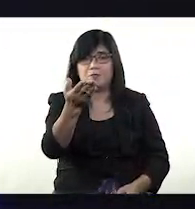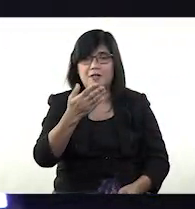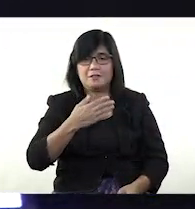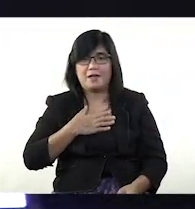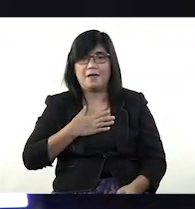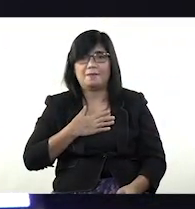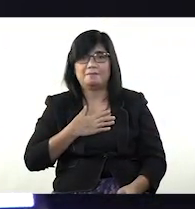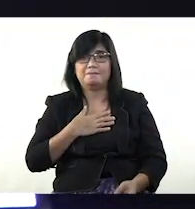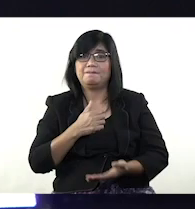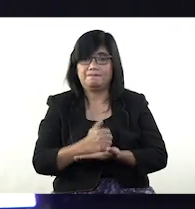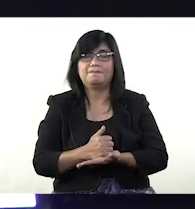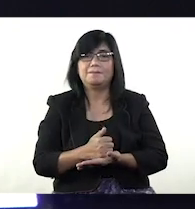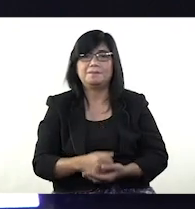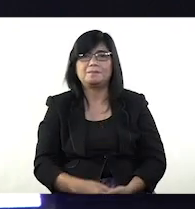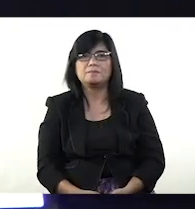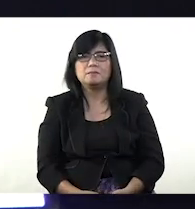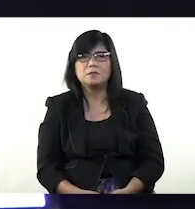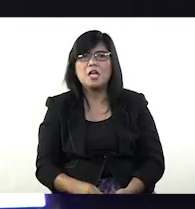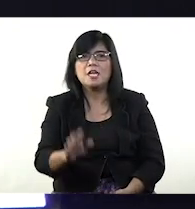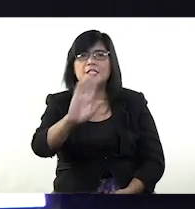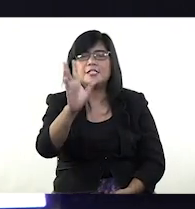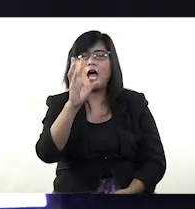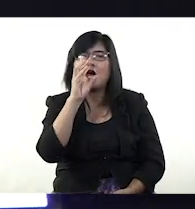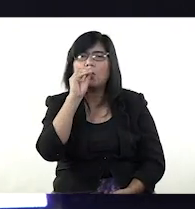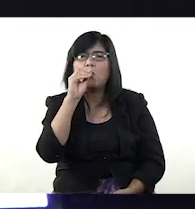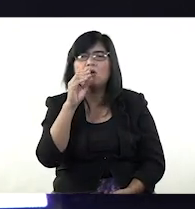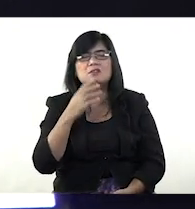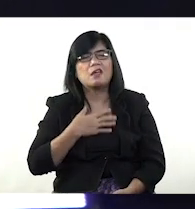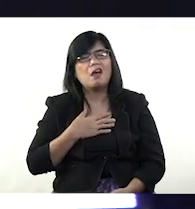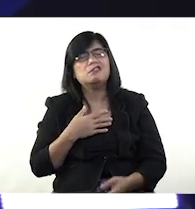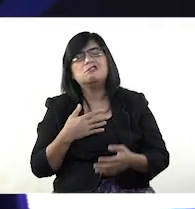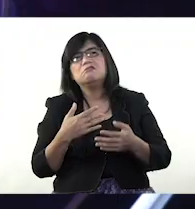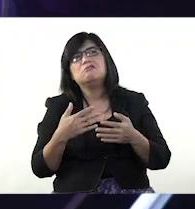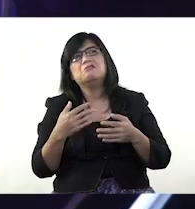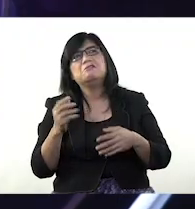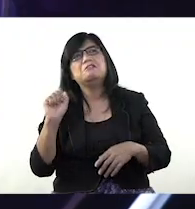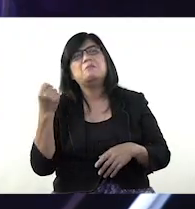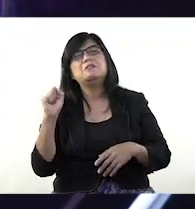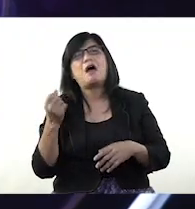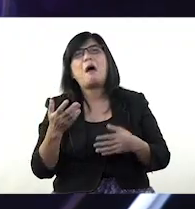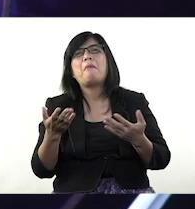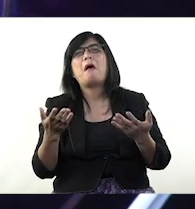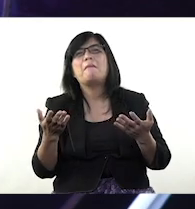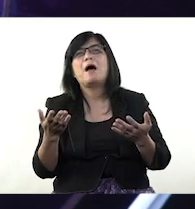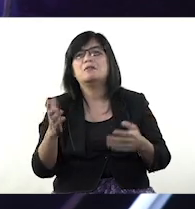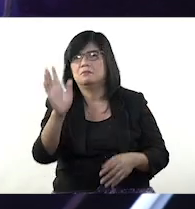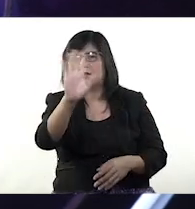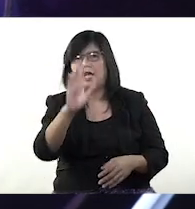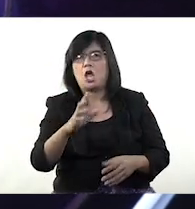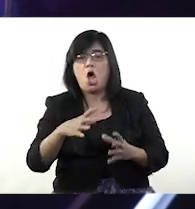tunduk Hai roh di dalam lebih besar Royal alam dunia ini Hai saya terlalu